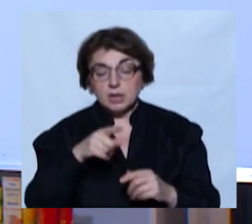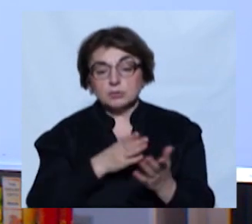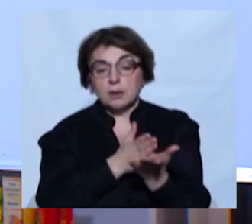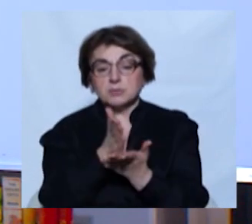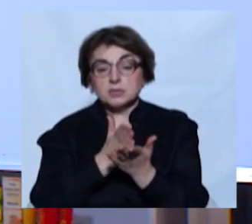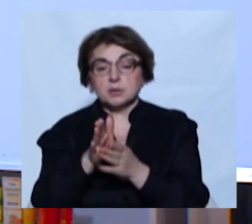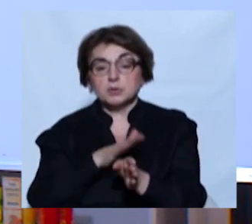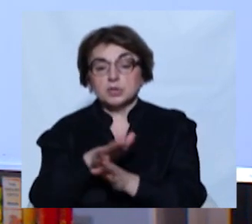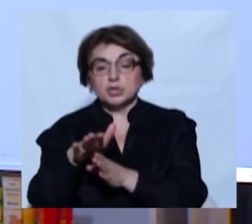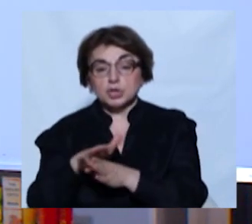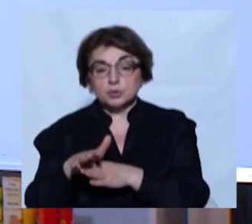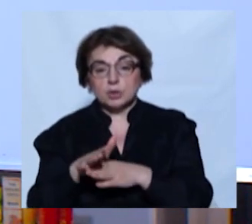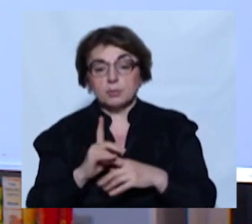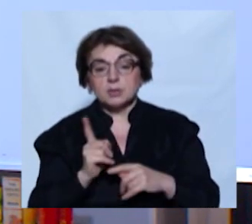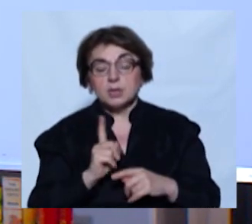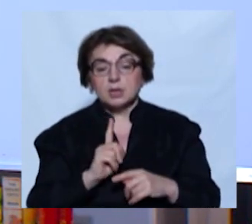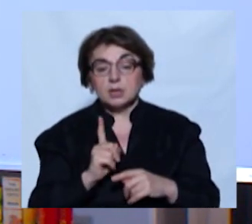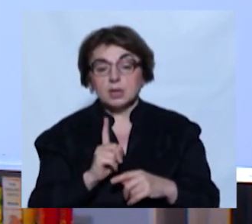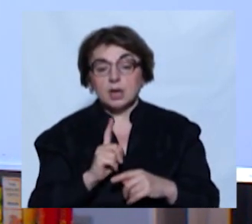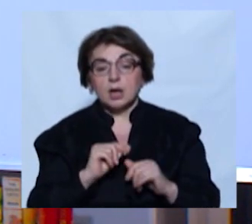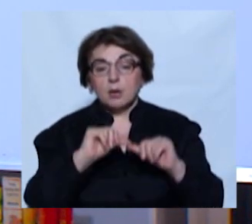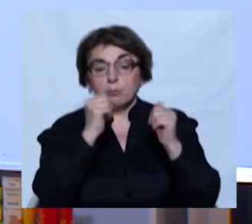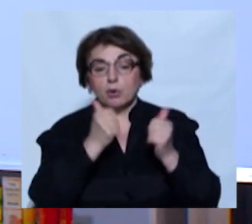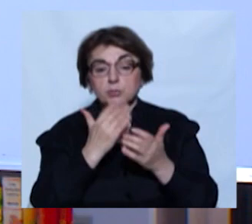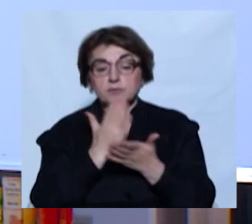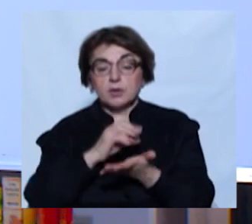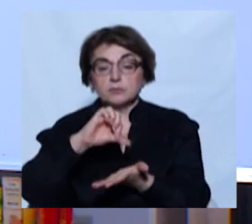მიზნების განხორციელებას და რა